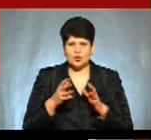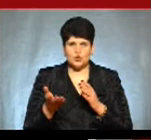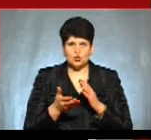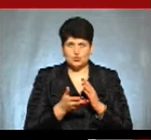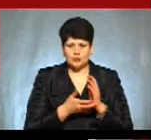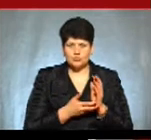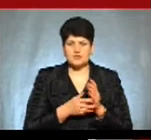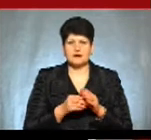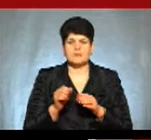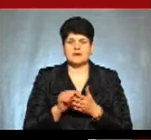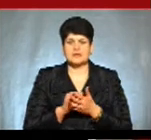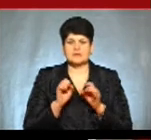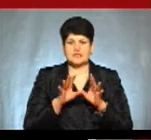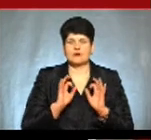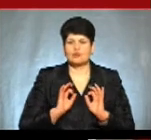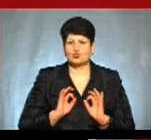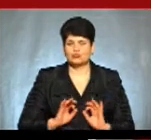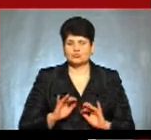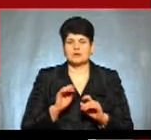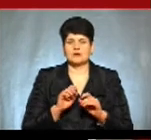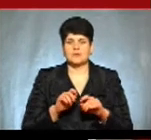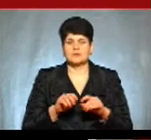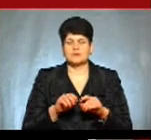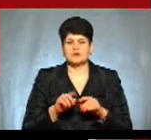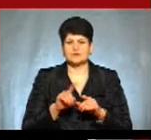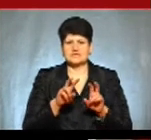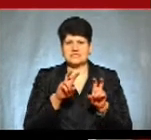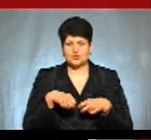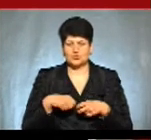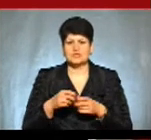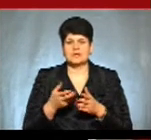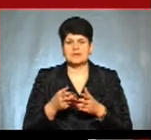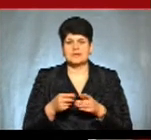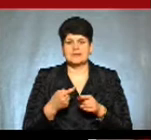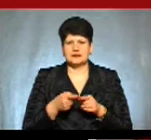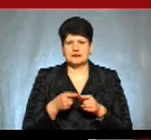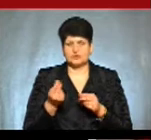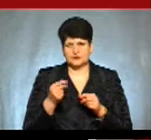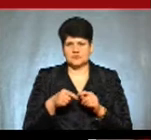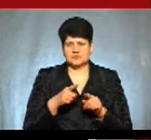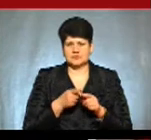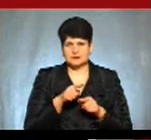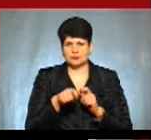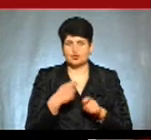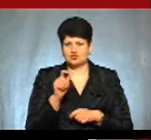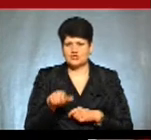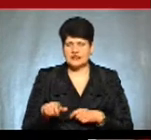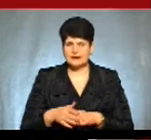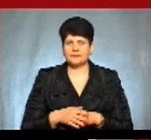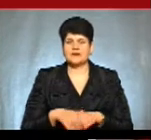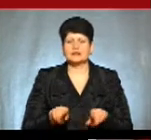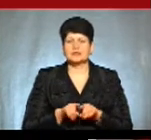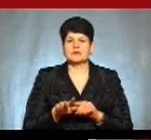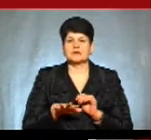виявлені порушники, матеріали передані прокуратурою для пред'явлення, щоб стягнути з порушників ці збитки. Крім того, на